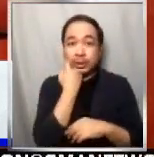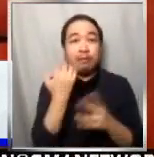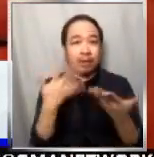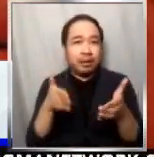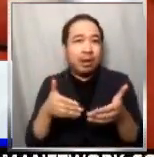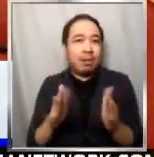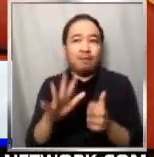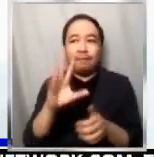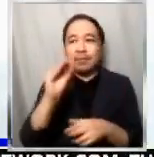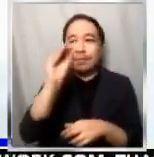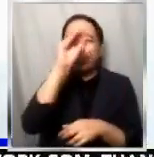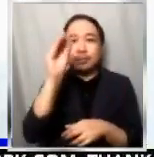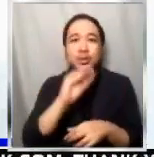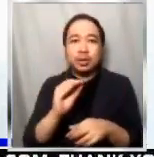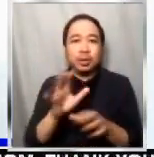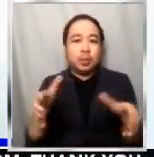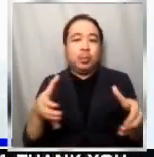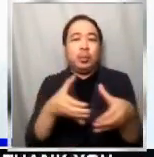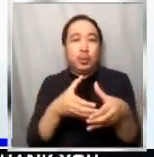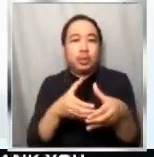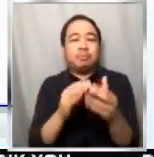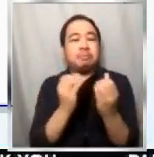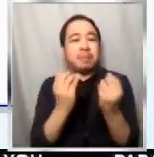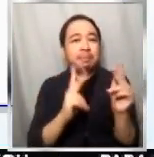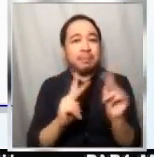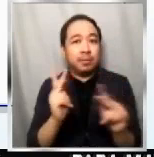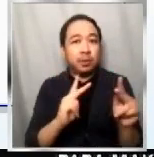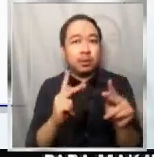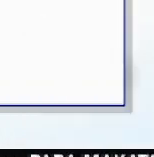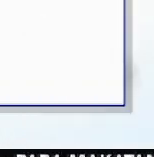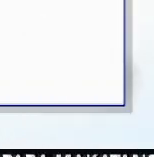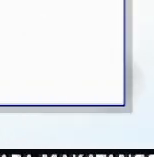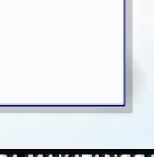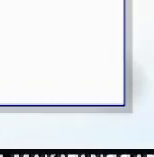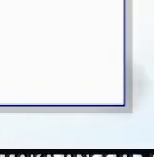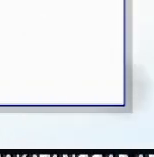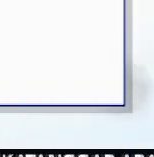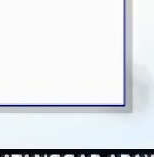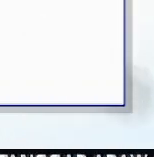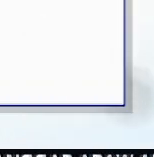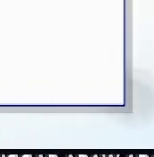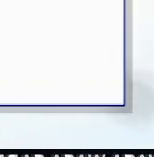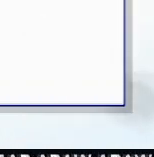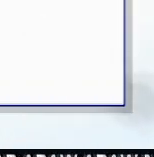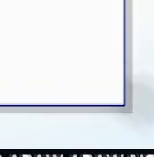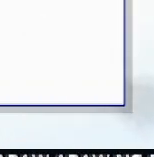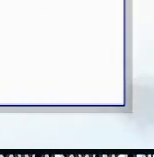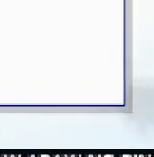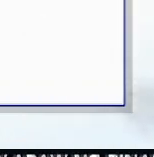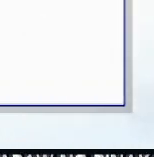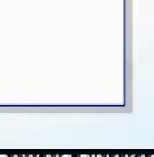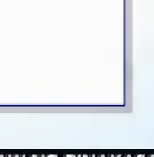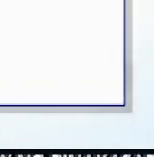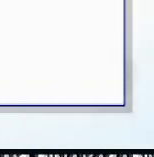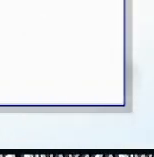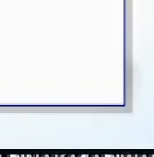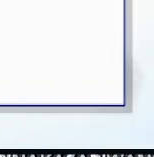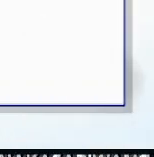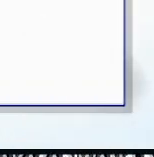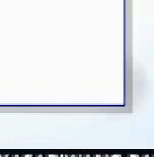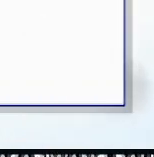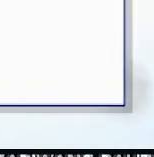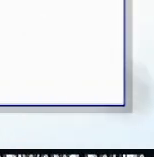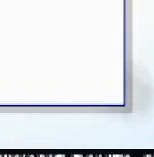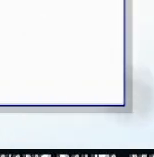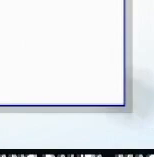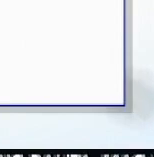mga mass gathering. Pinayagan na rin ang mga driving schools, sinehan, video at interactive game arcades, libraries, archives, museum at mga